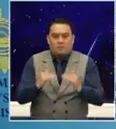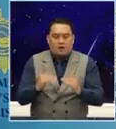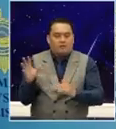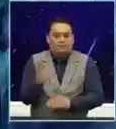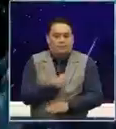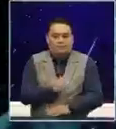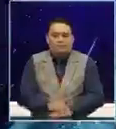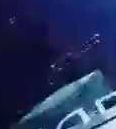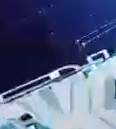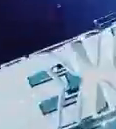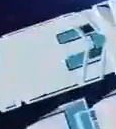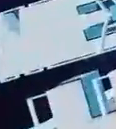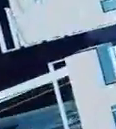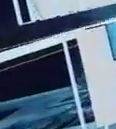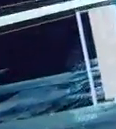всем позициям.